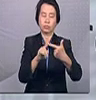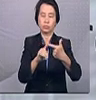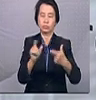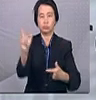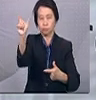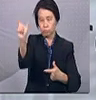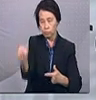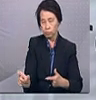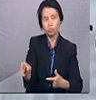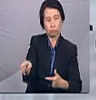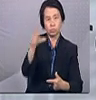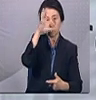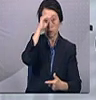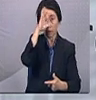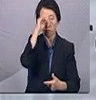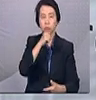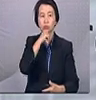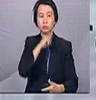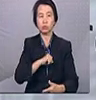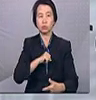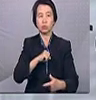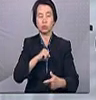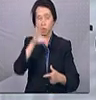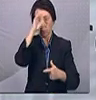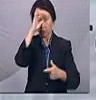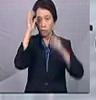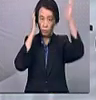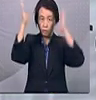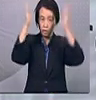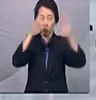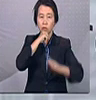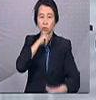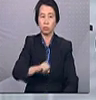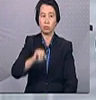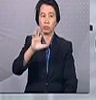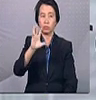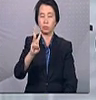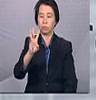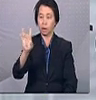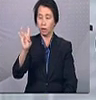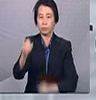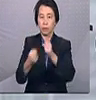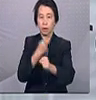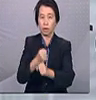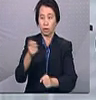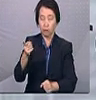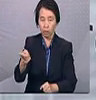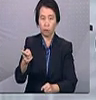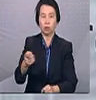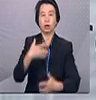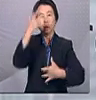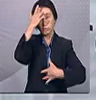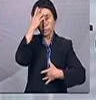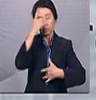3,484, merupakan lelaki warga negara Malaysia berumur 68 tahun dan mempunyai latar belakang penyakit